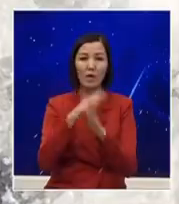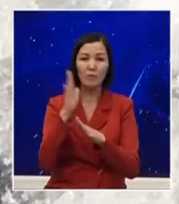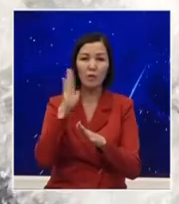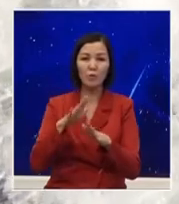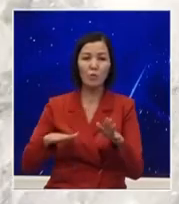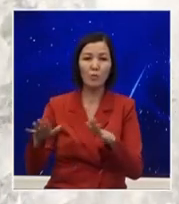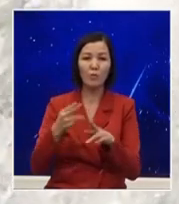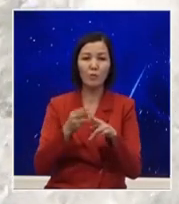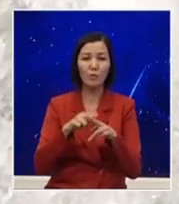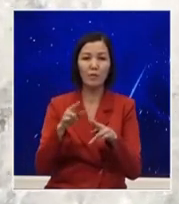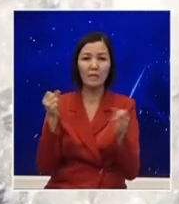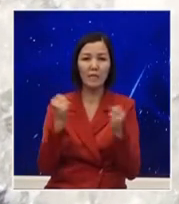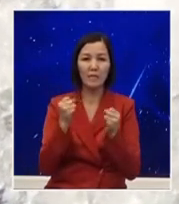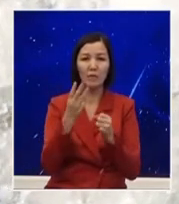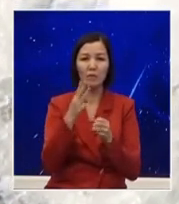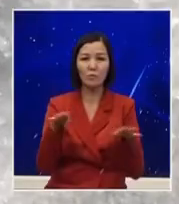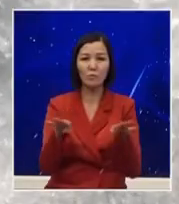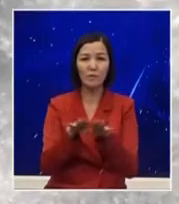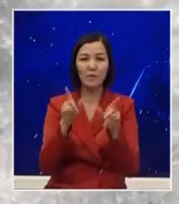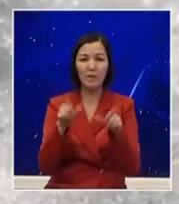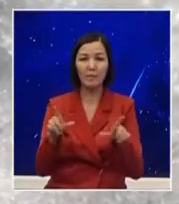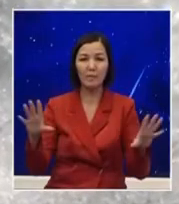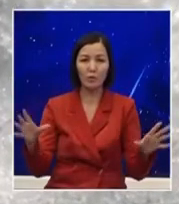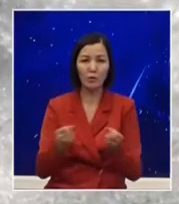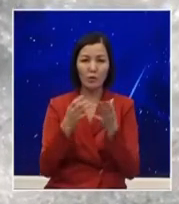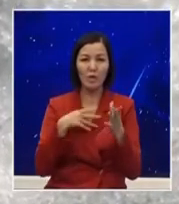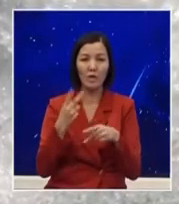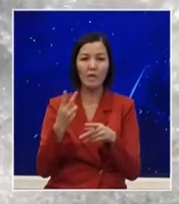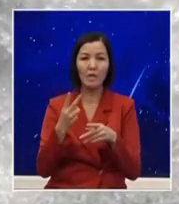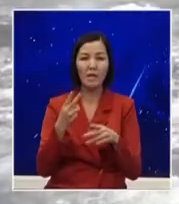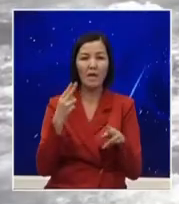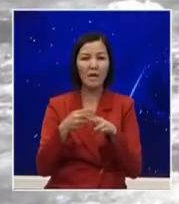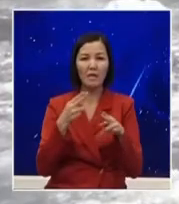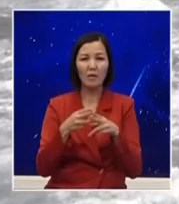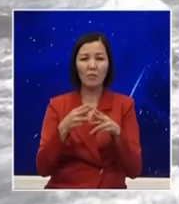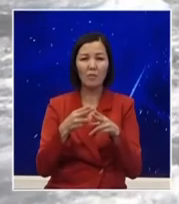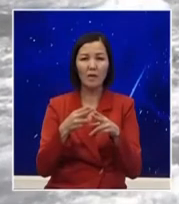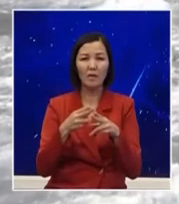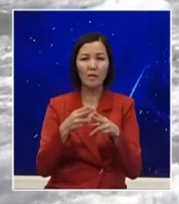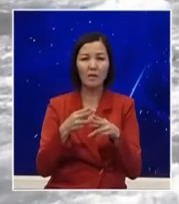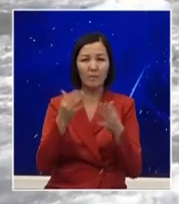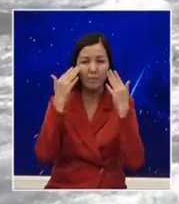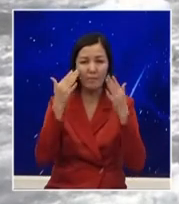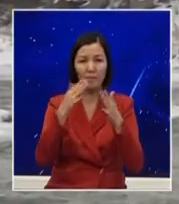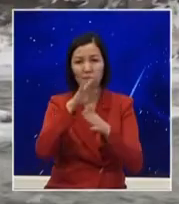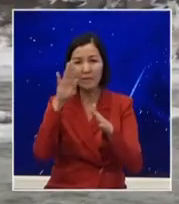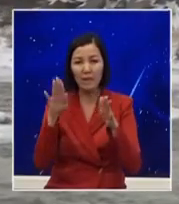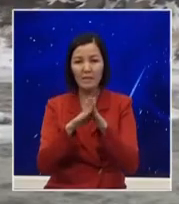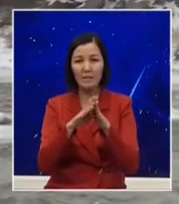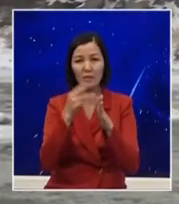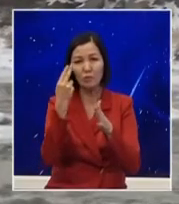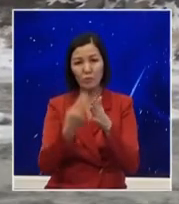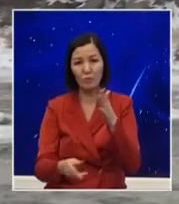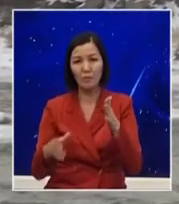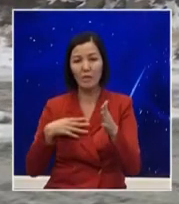су қоймасынан осы қыста 3 бірдей азаматты құтқарған. Олар қата қоймаған мұз айдынына білместікпен шығып кеткен. Жалпы